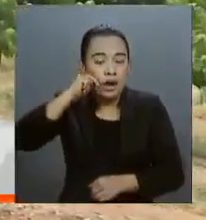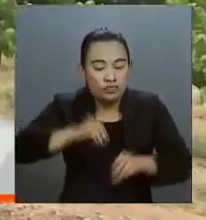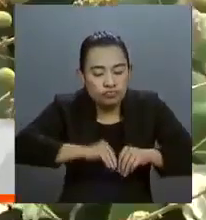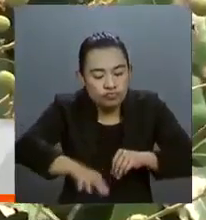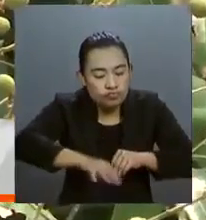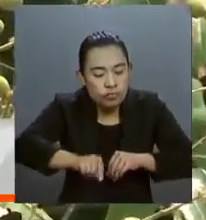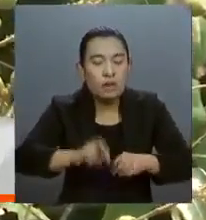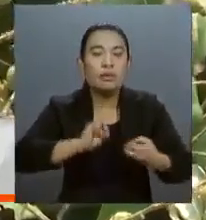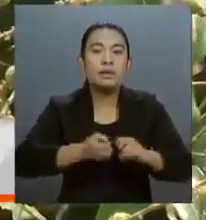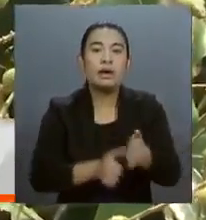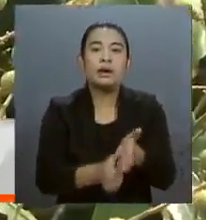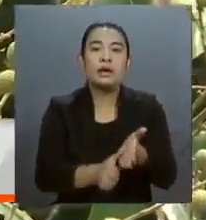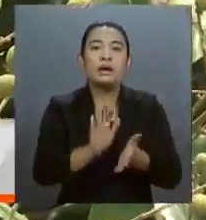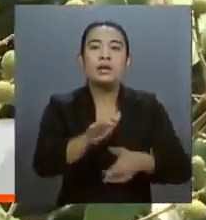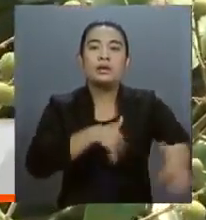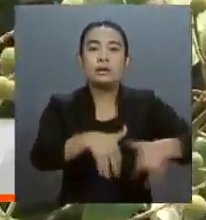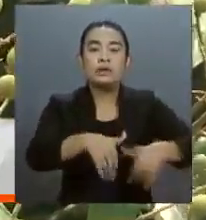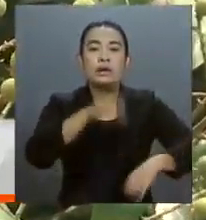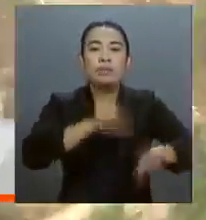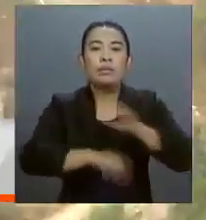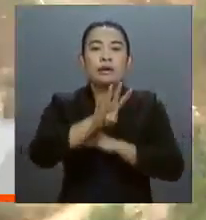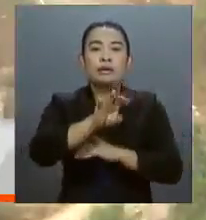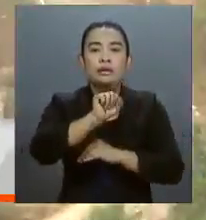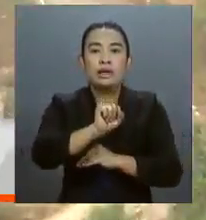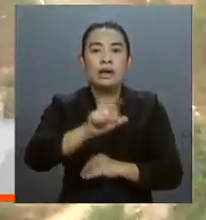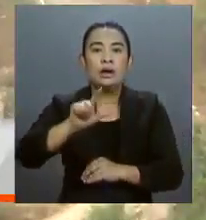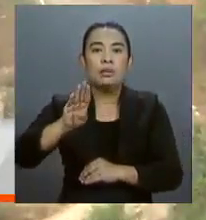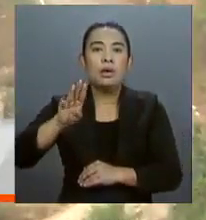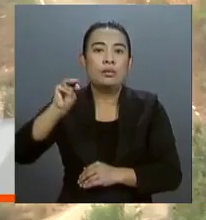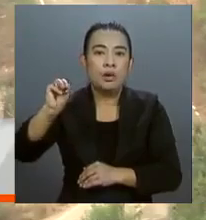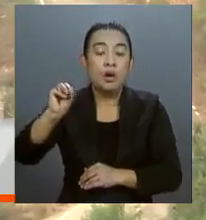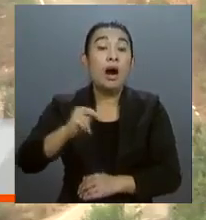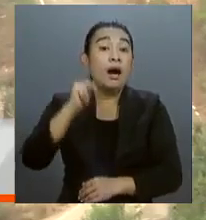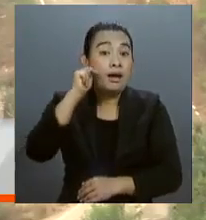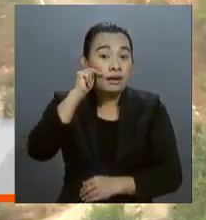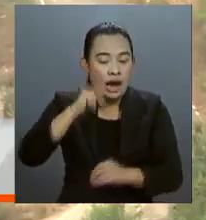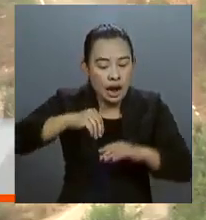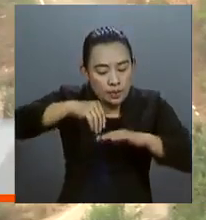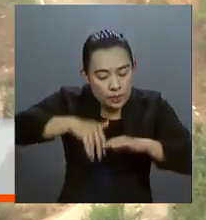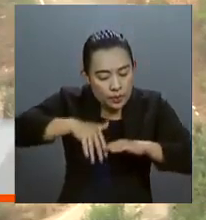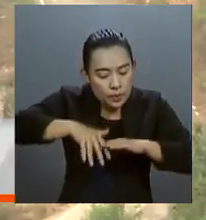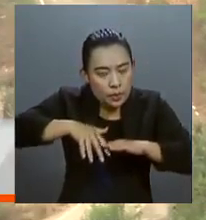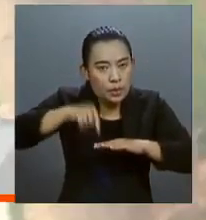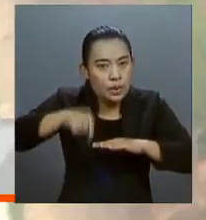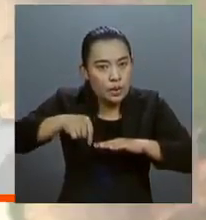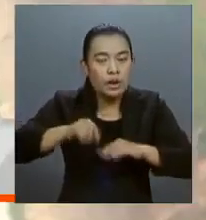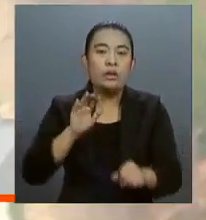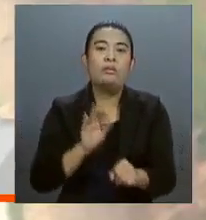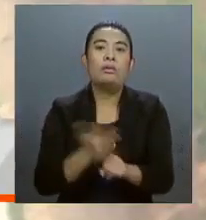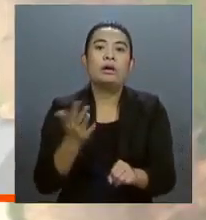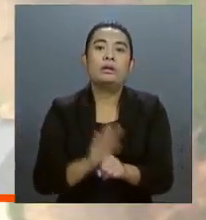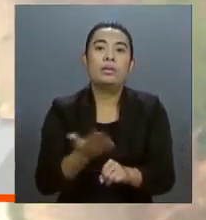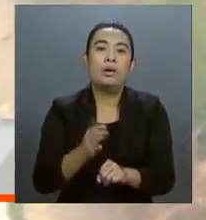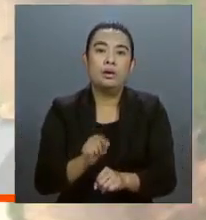การแย่งน้ำของชาวบ้าน 400,000 ลูกบาศก์เมตรแต่น้ำส่วนใหญ่ซึมลงใต้ดินและยังมีไม่เพียงพอต่อความต้อง